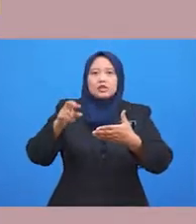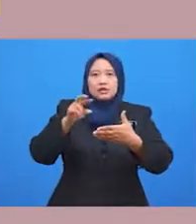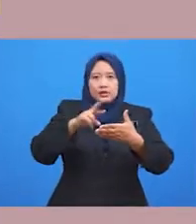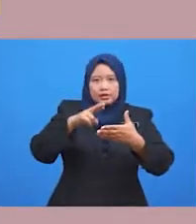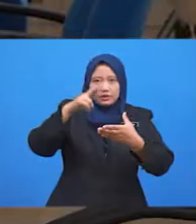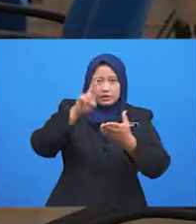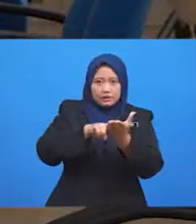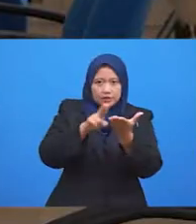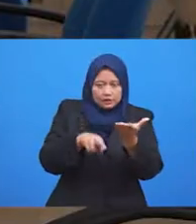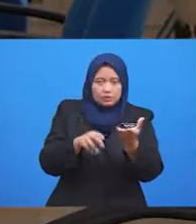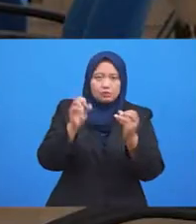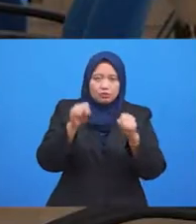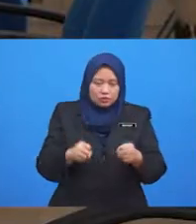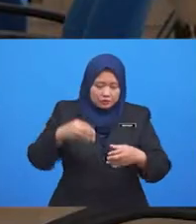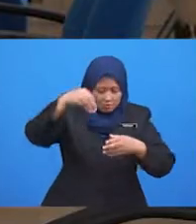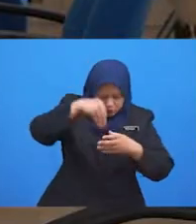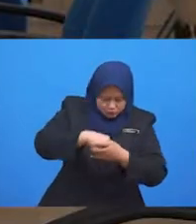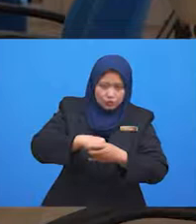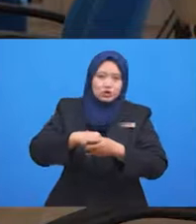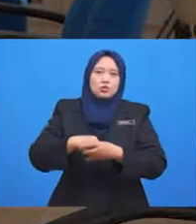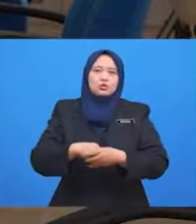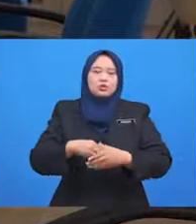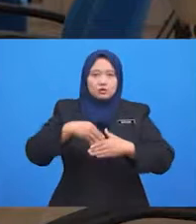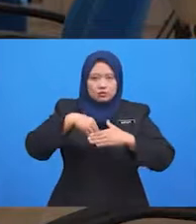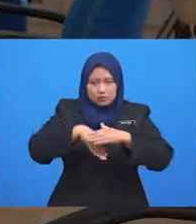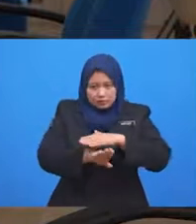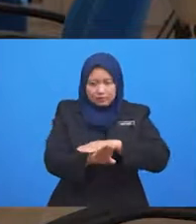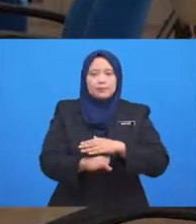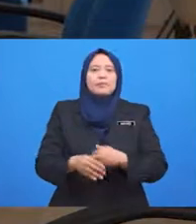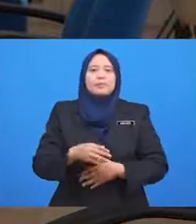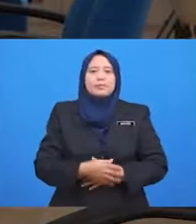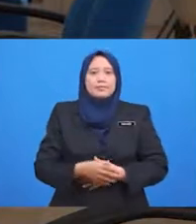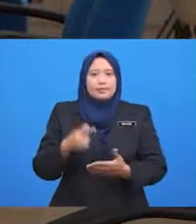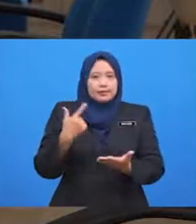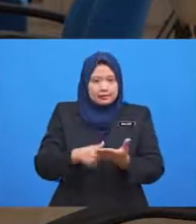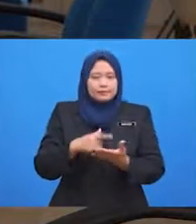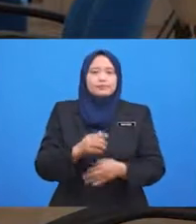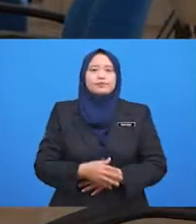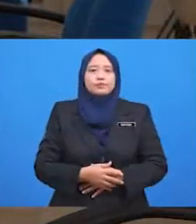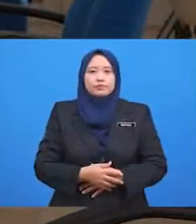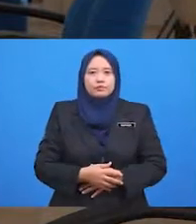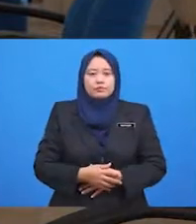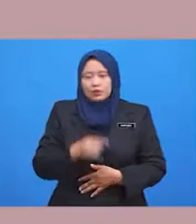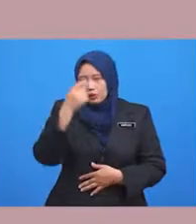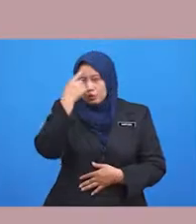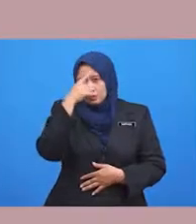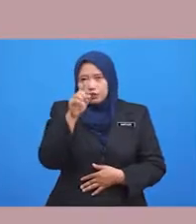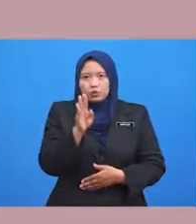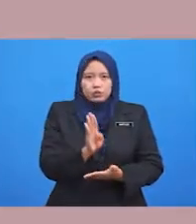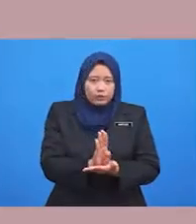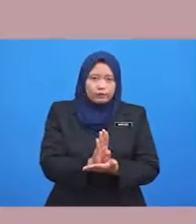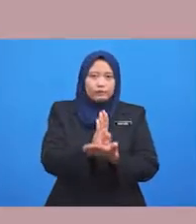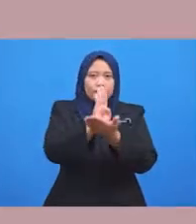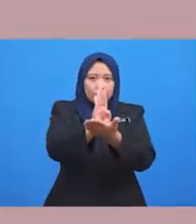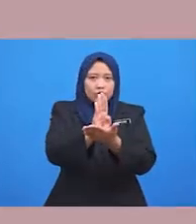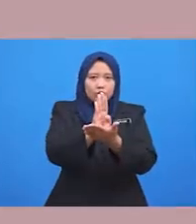dan otot. Seterusnya, tujuan rawatan badan ini dilakukan adalah untuk membantu